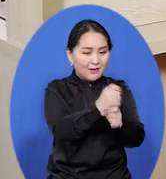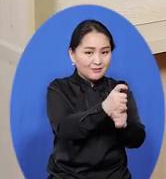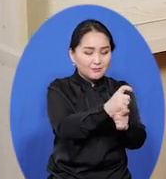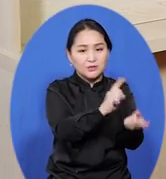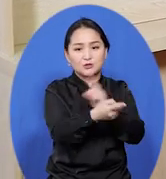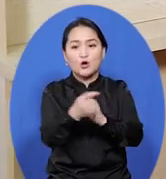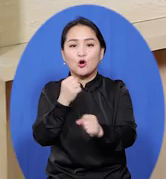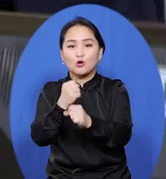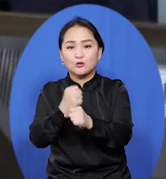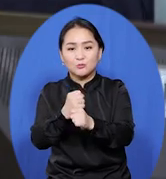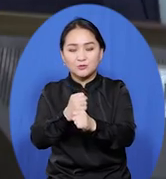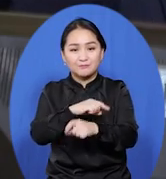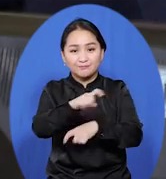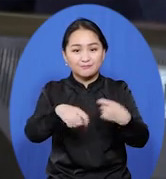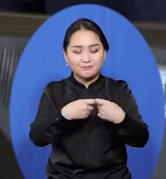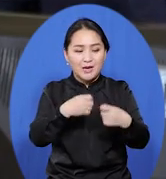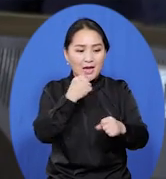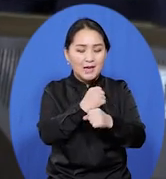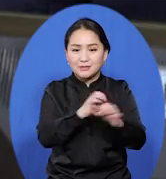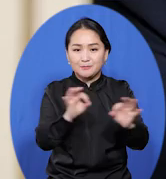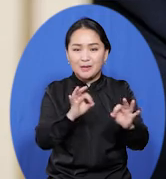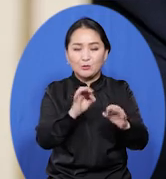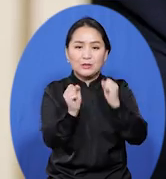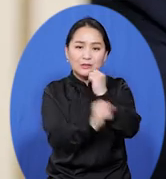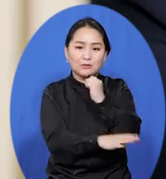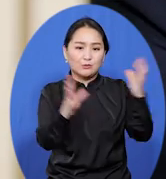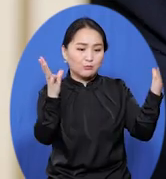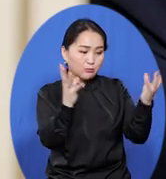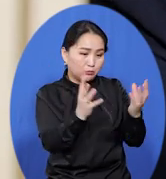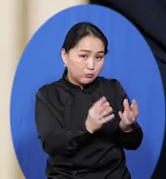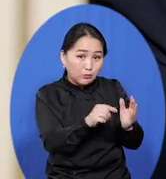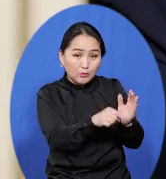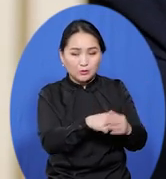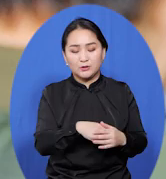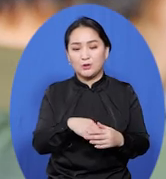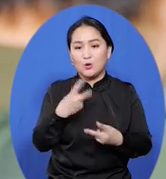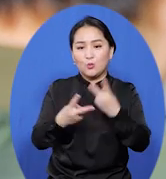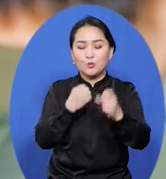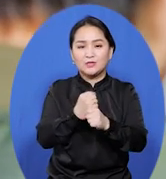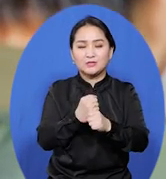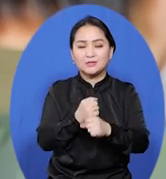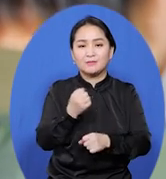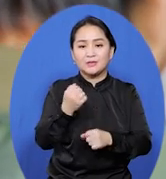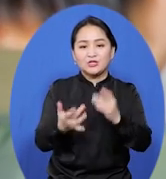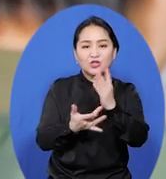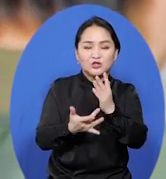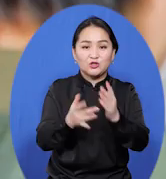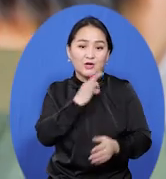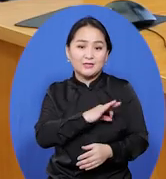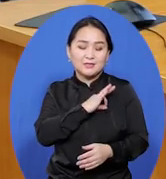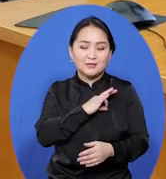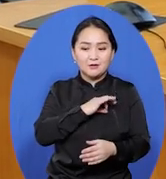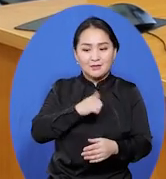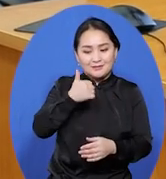шилжих зорилтыг хэрэгжүүлэх, ажилгүйдл ядуурлын төвшинг бууруулах, үйл ажиллагаандаа цахим технологиг нэвтрүүлэх, үйлчилгээний чанар хүртээмжийг